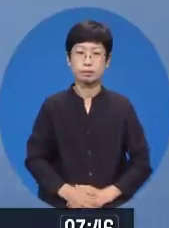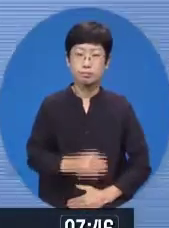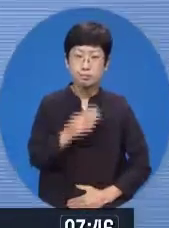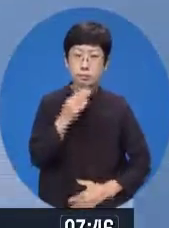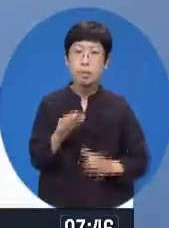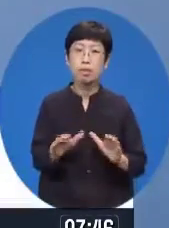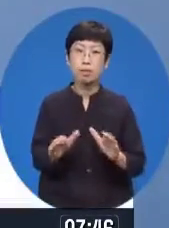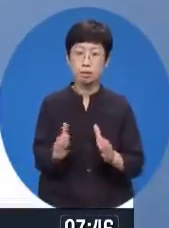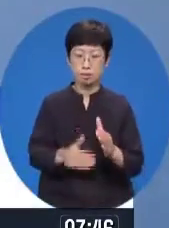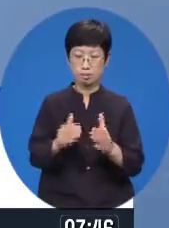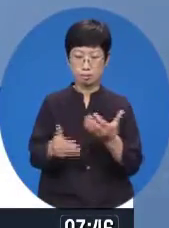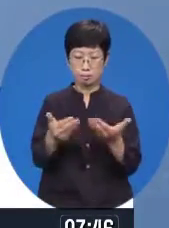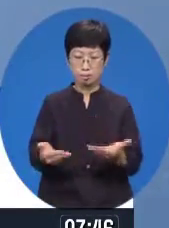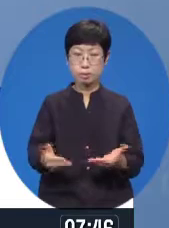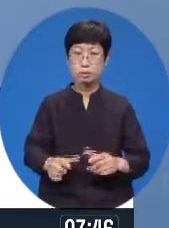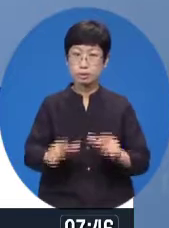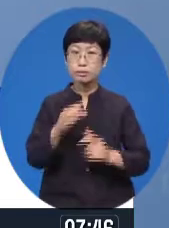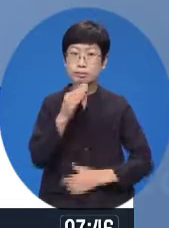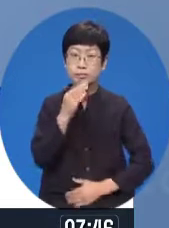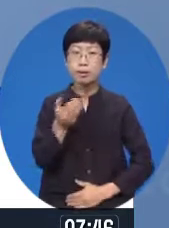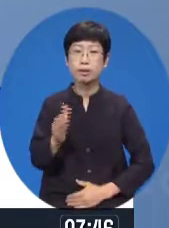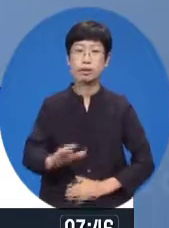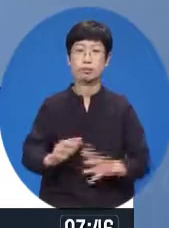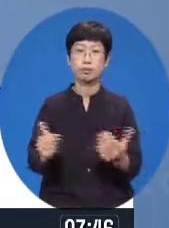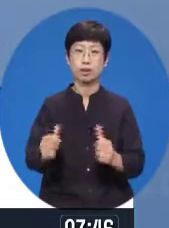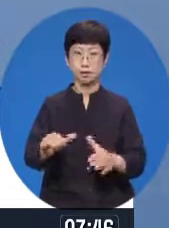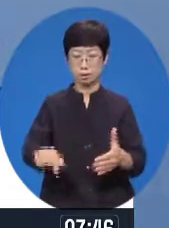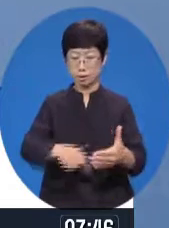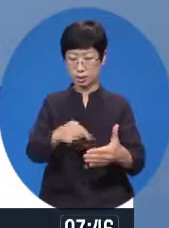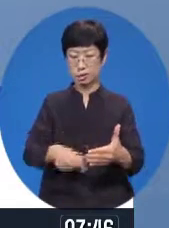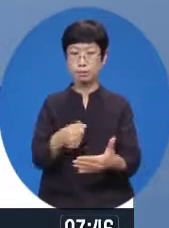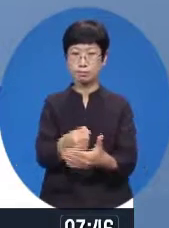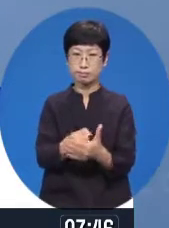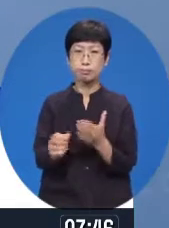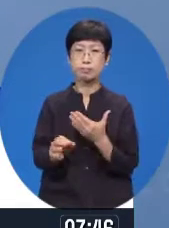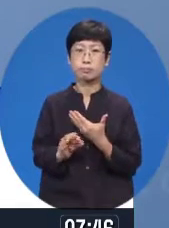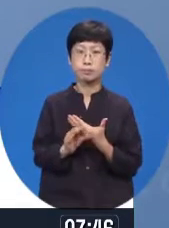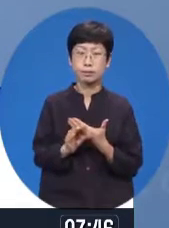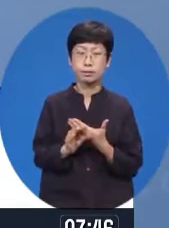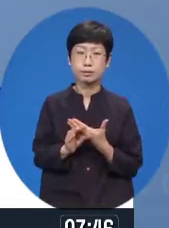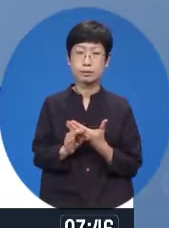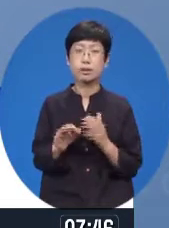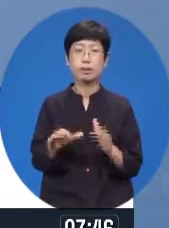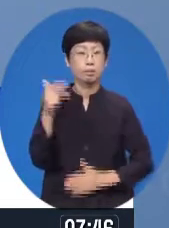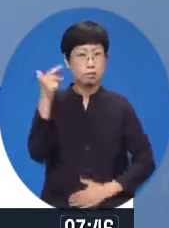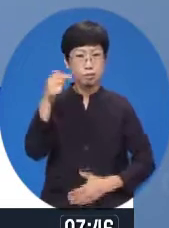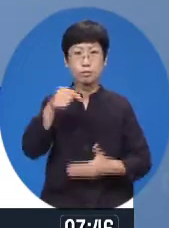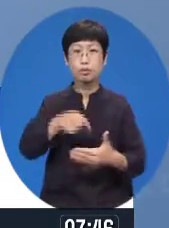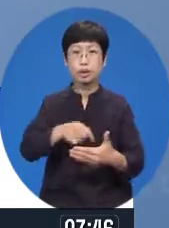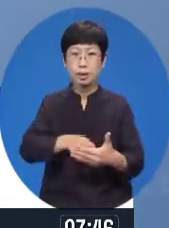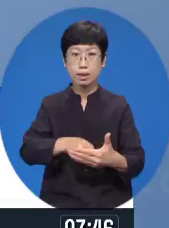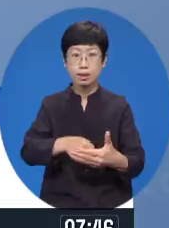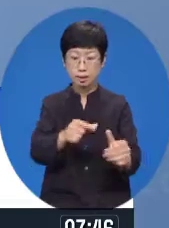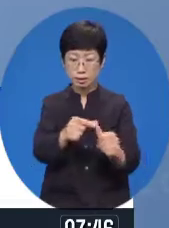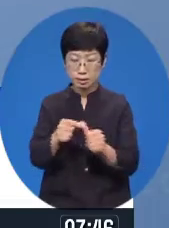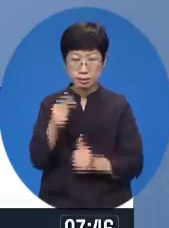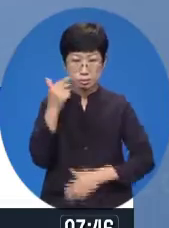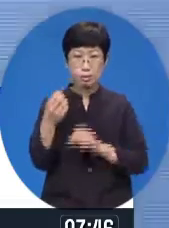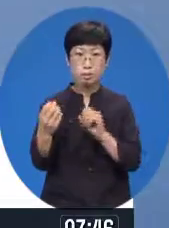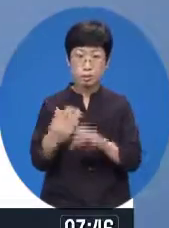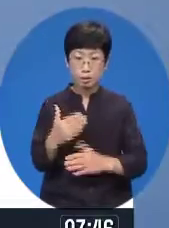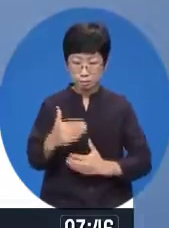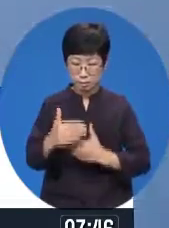오늘이 공휴일이지만 국회가 오늘 중 결론을 내린다면 이번 주 내에 인사청문